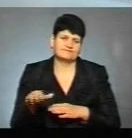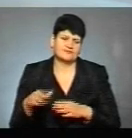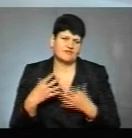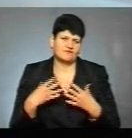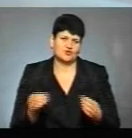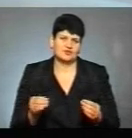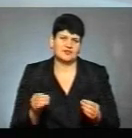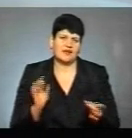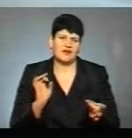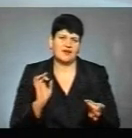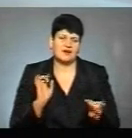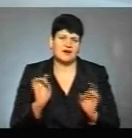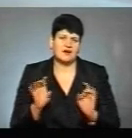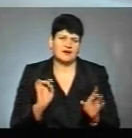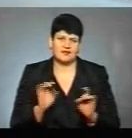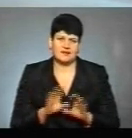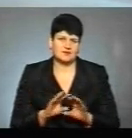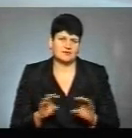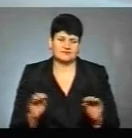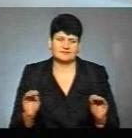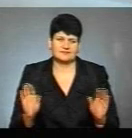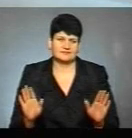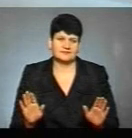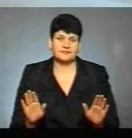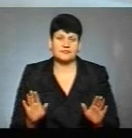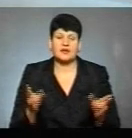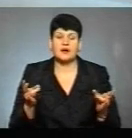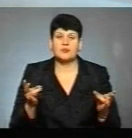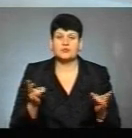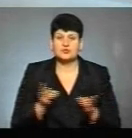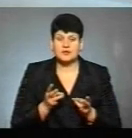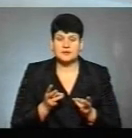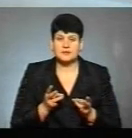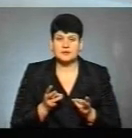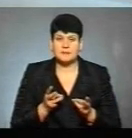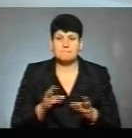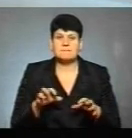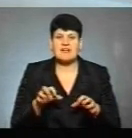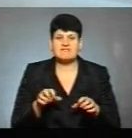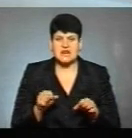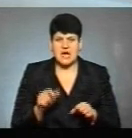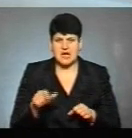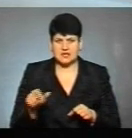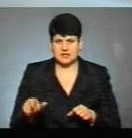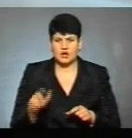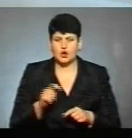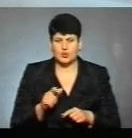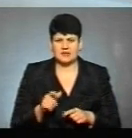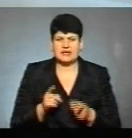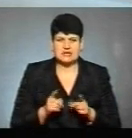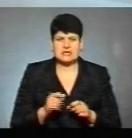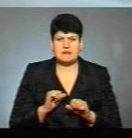на людській слабості і так далі. А потрібні при владі люди,